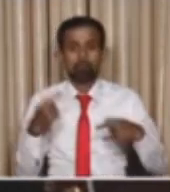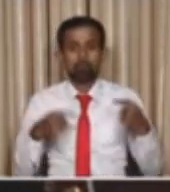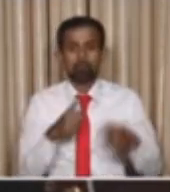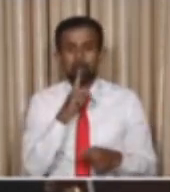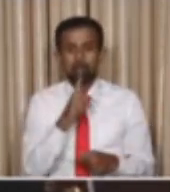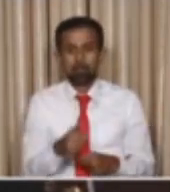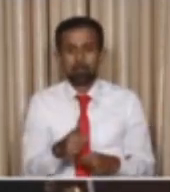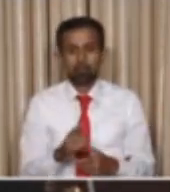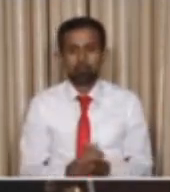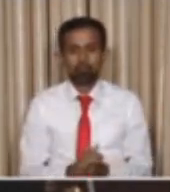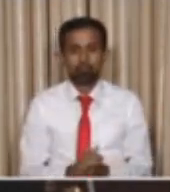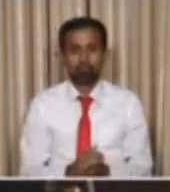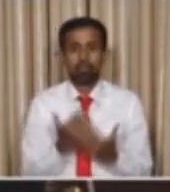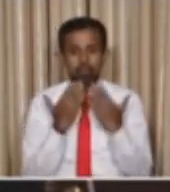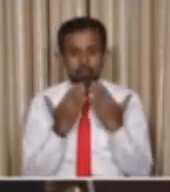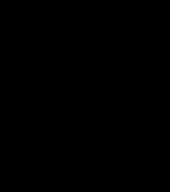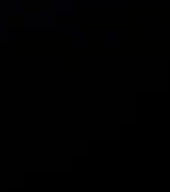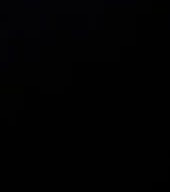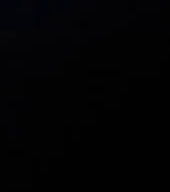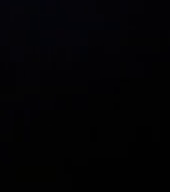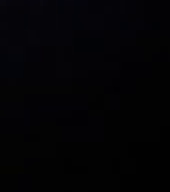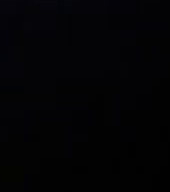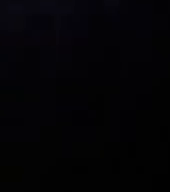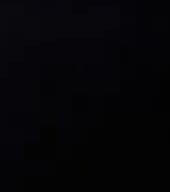කියන්න වෙනවා ගරු සභාපතිතුමනි ඔබතුමාට ස්තුති කාර්ය ලබා දුන්නාට.